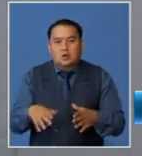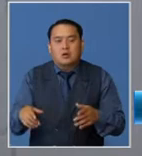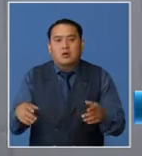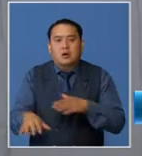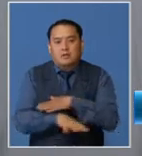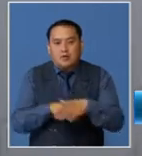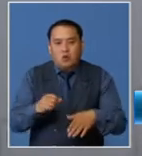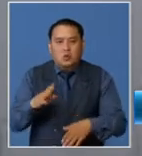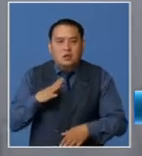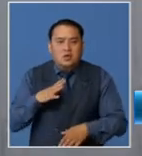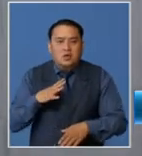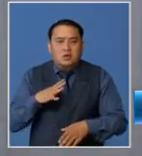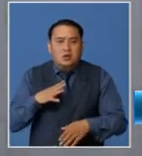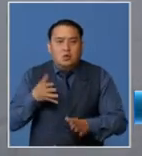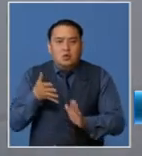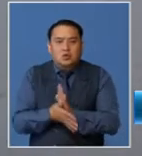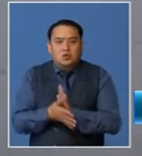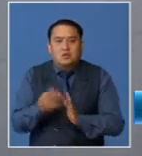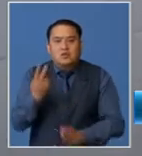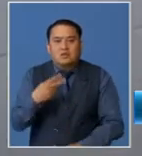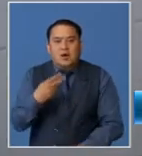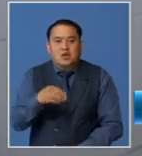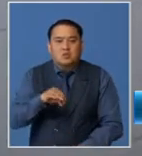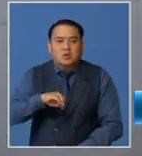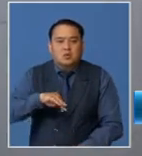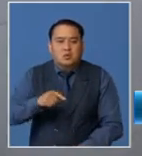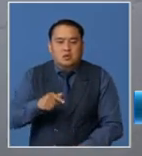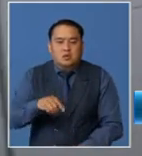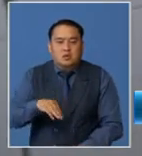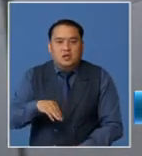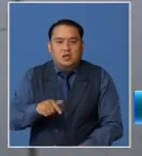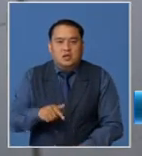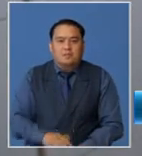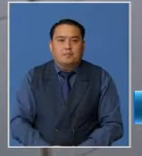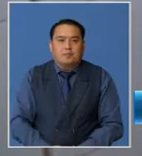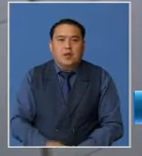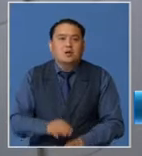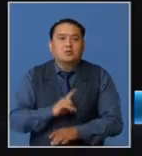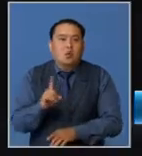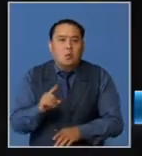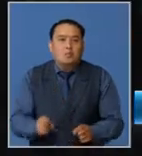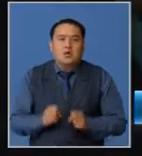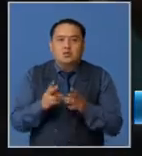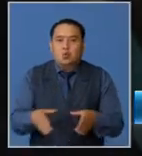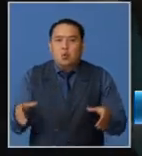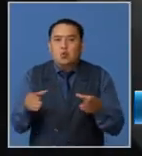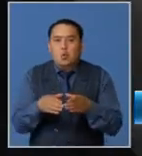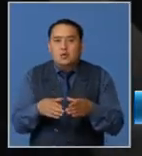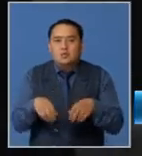краж злоумышленники причинили потерпевшим ущерб на сумму более 20 миллионов тенге. Отмечается, что преступная